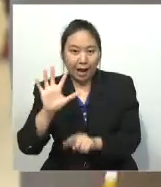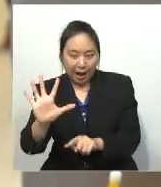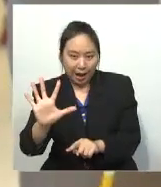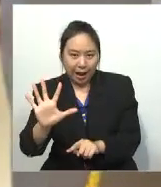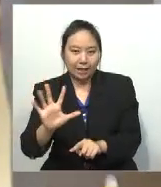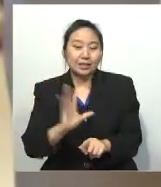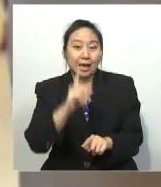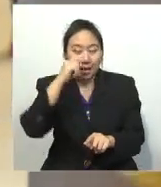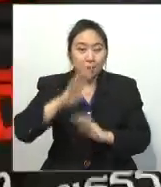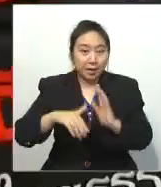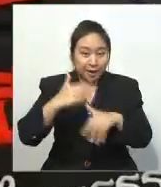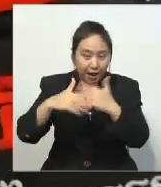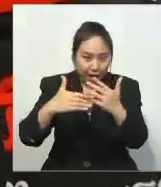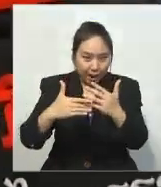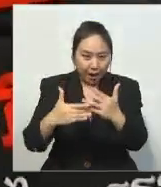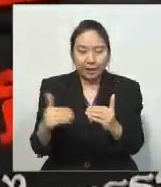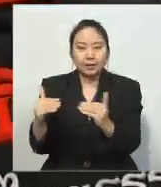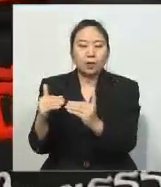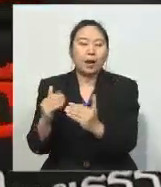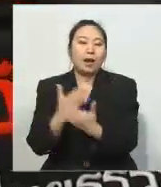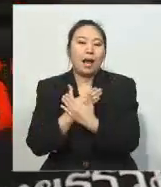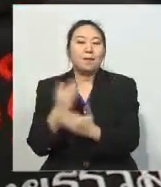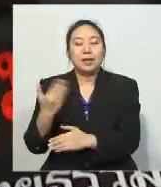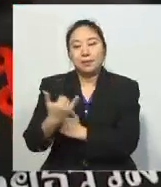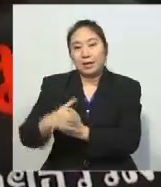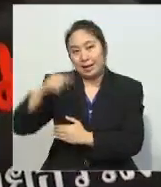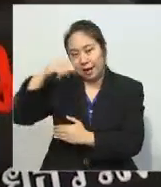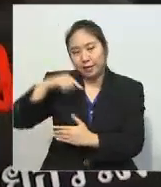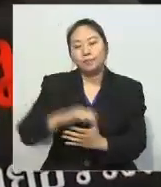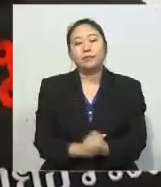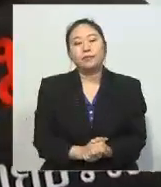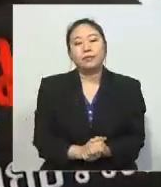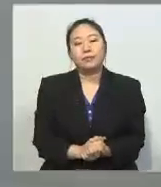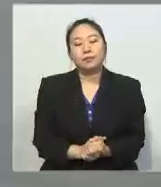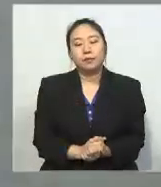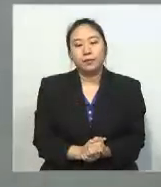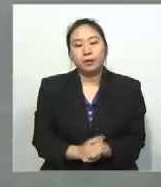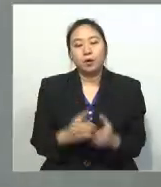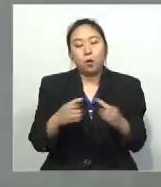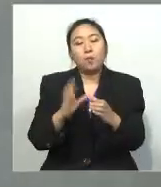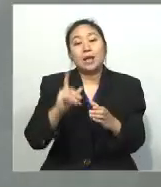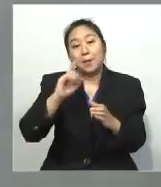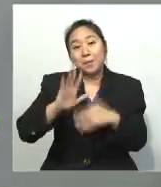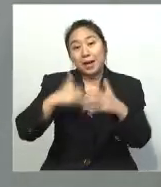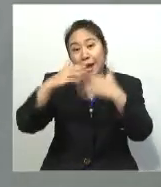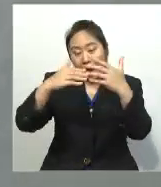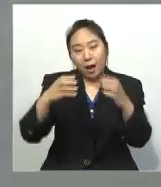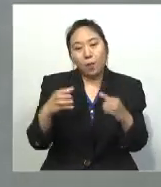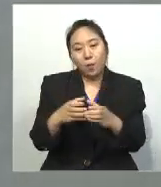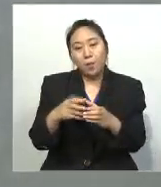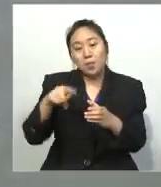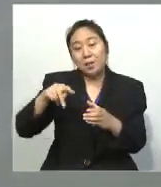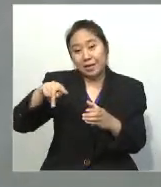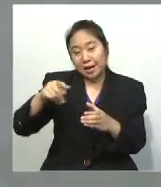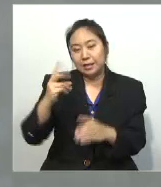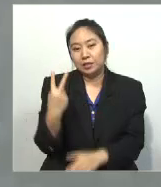ได้ที่นั่งส.ส.บัญชีรายชื่อเท่ากับพรรครักประเทศไทย4พรรคส่วนพรรคชาติพัฒนาแล้วก็พรรคเพื่อแผ่นดินไทยได้2